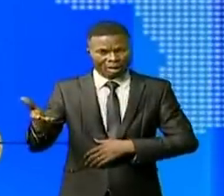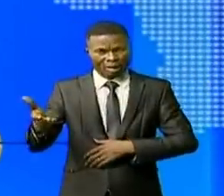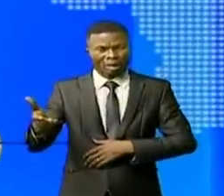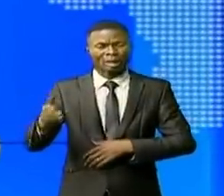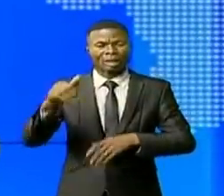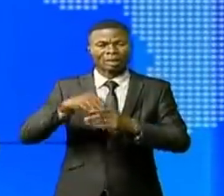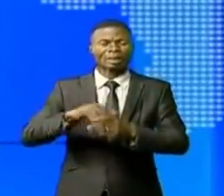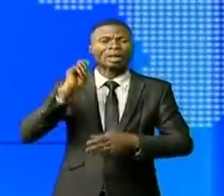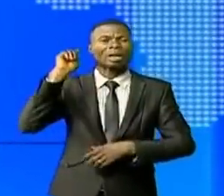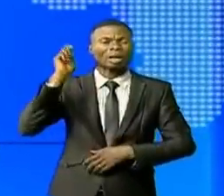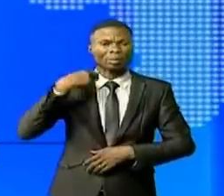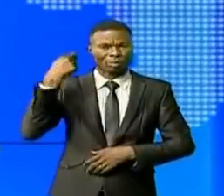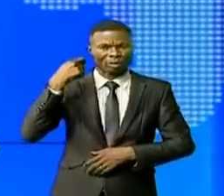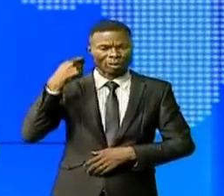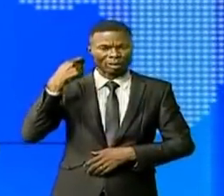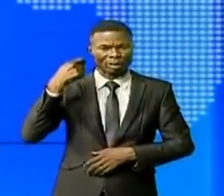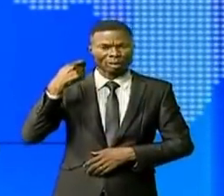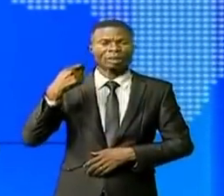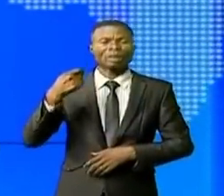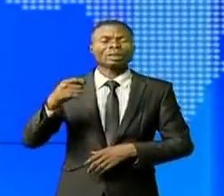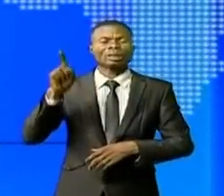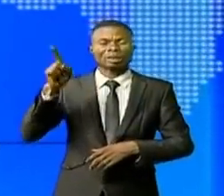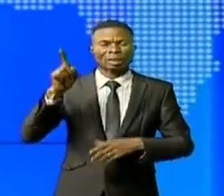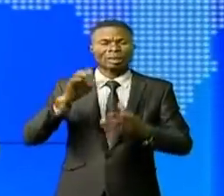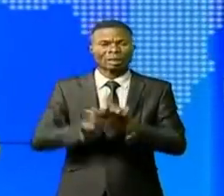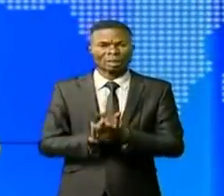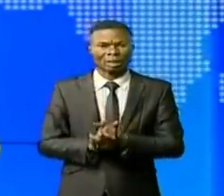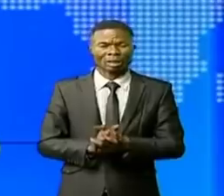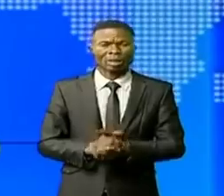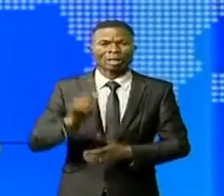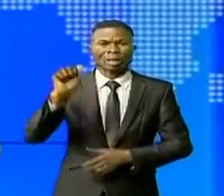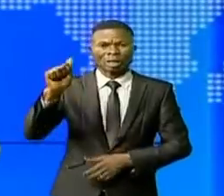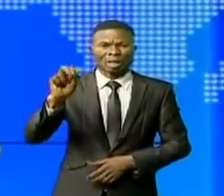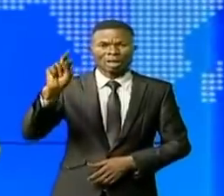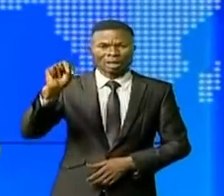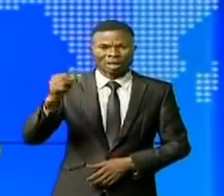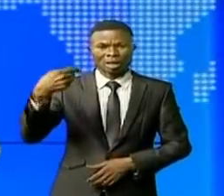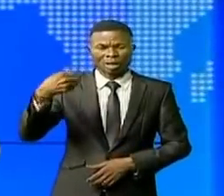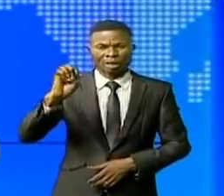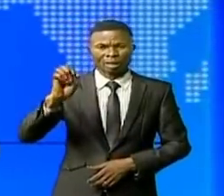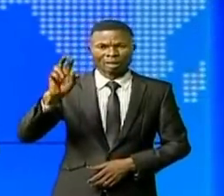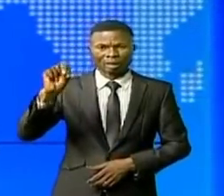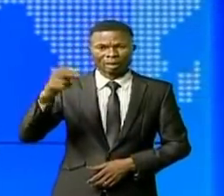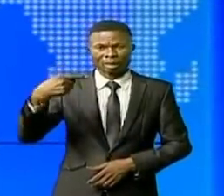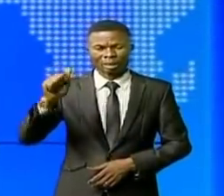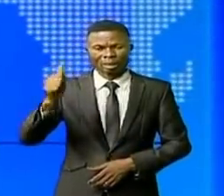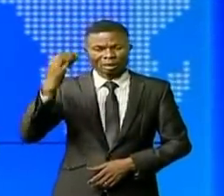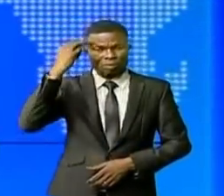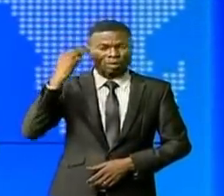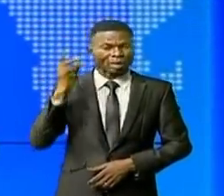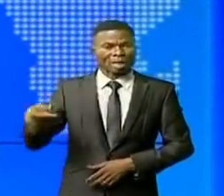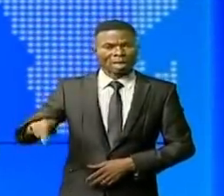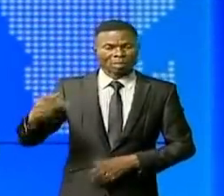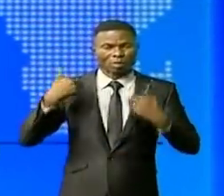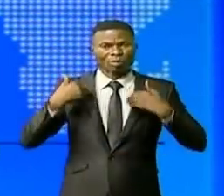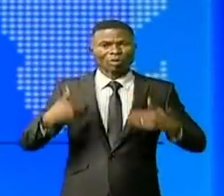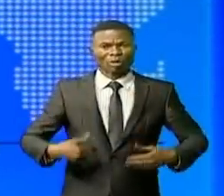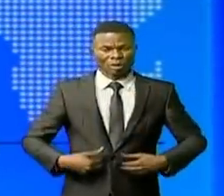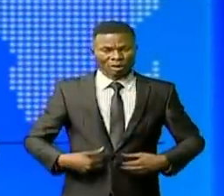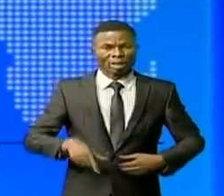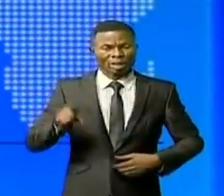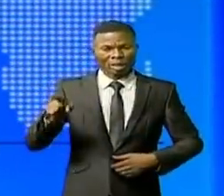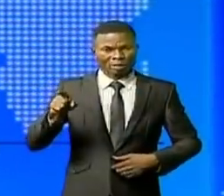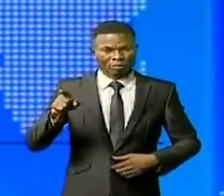très élevé chez les pensionnaires de la prison de Angenga. Le ministre provincial de la Santé, Didier